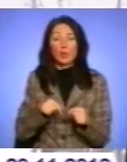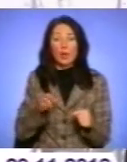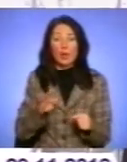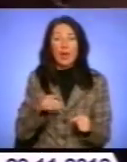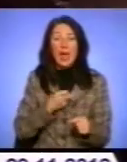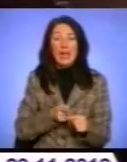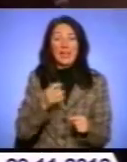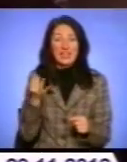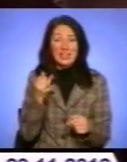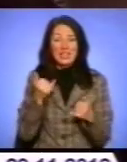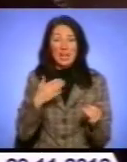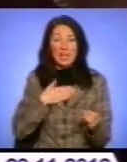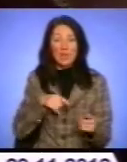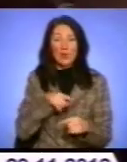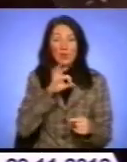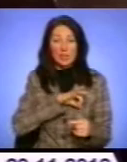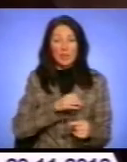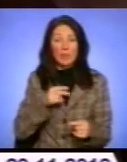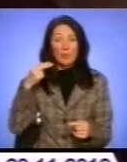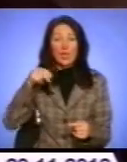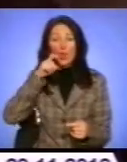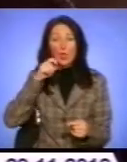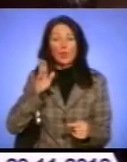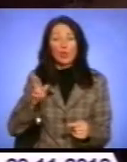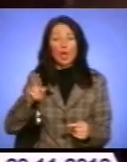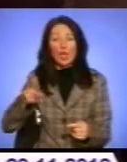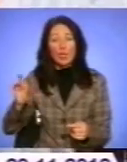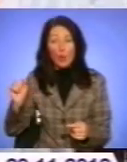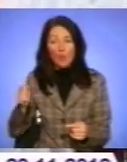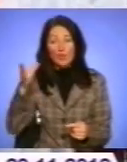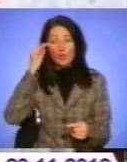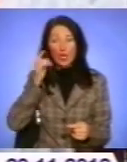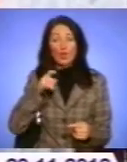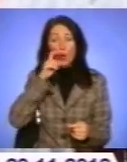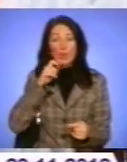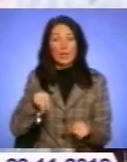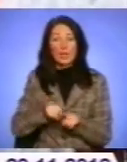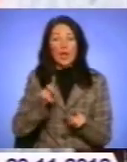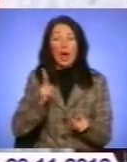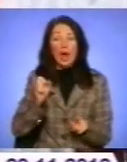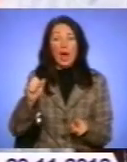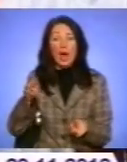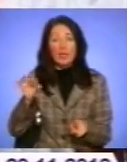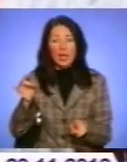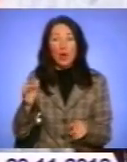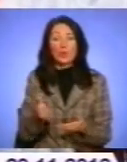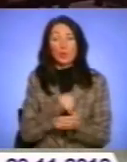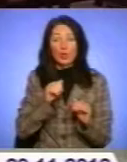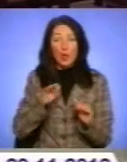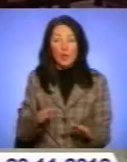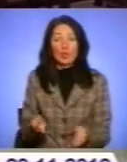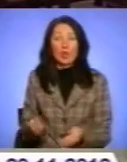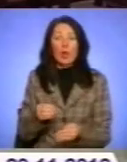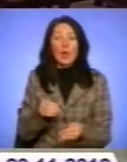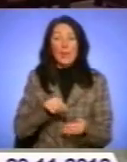нашего бизнеса. Президент України Віктор Янукович вважає, що Україна та Катар успішно вирішать питання поставок до нашої держави катарського